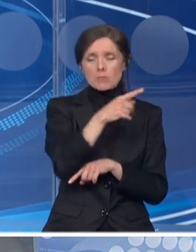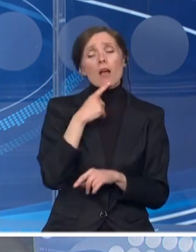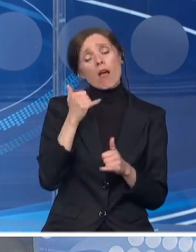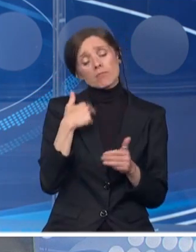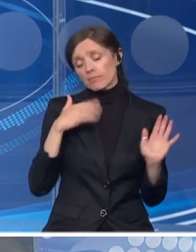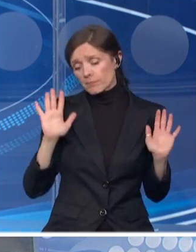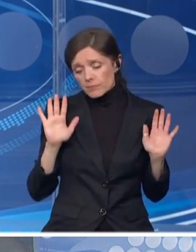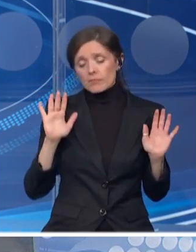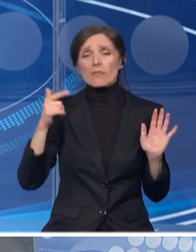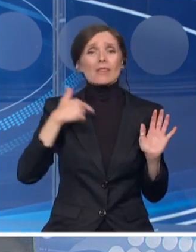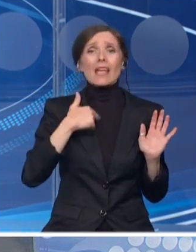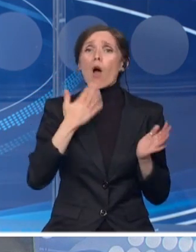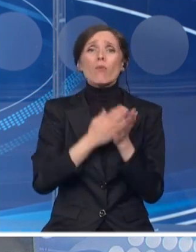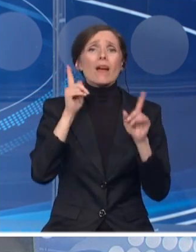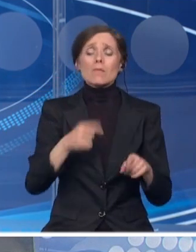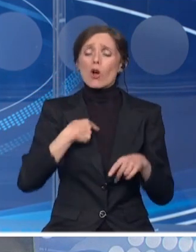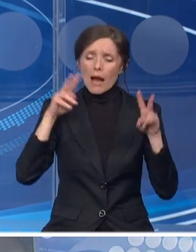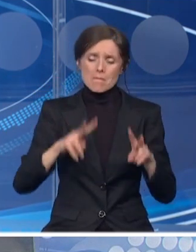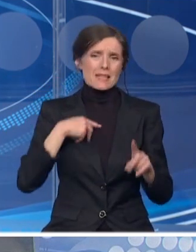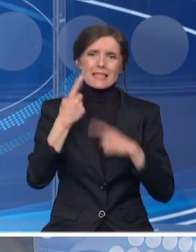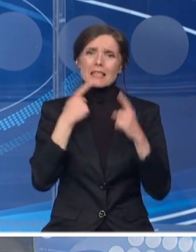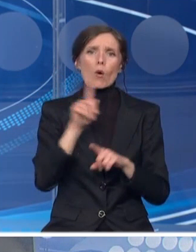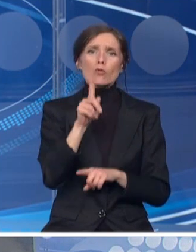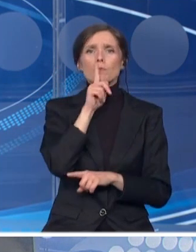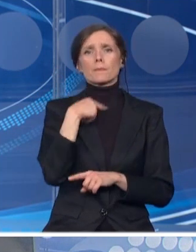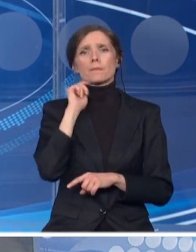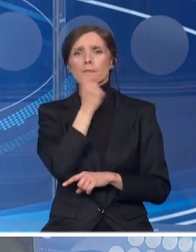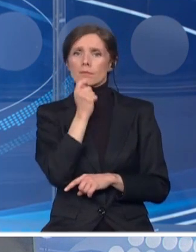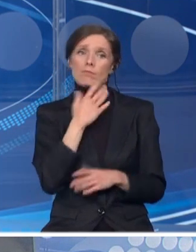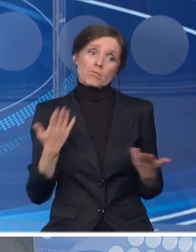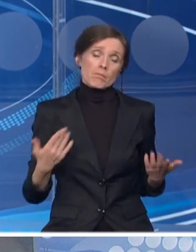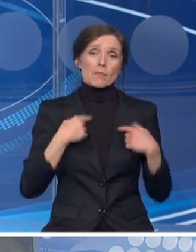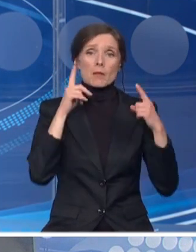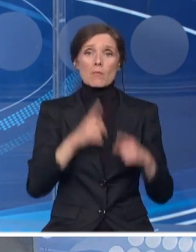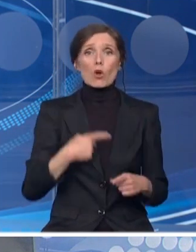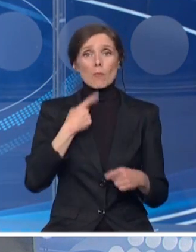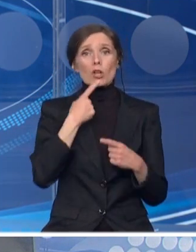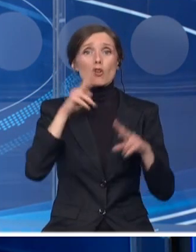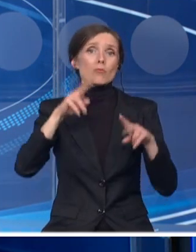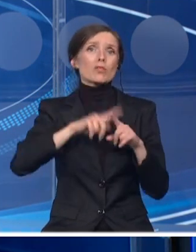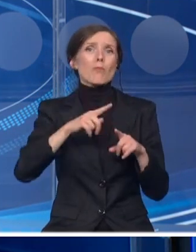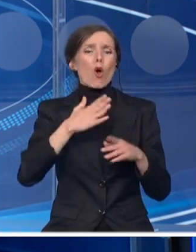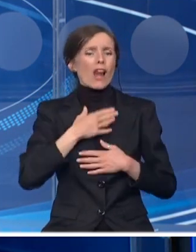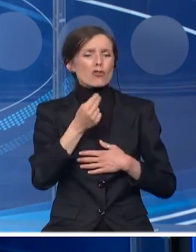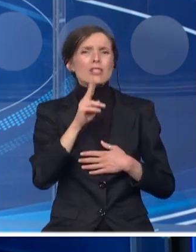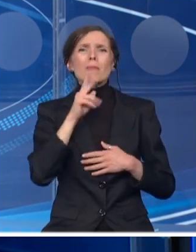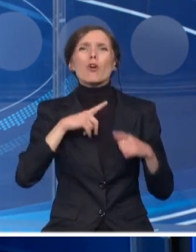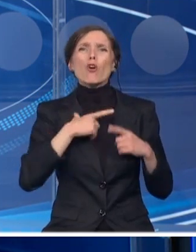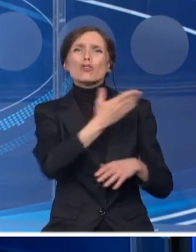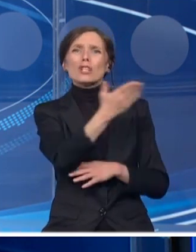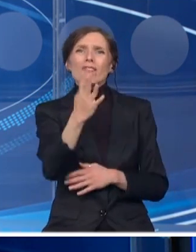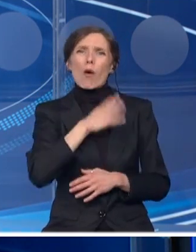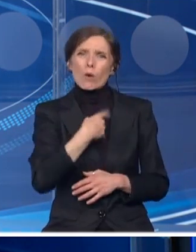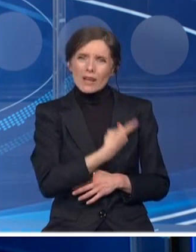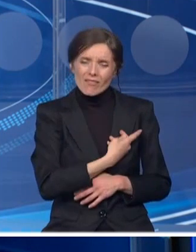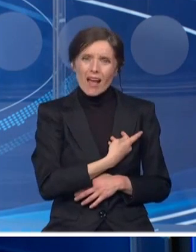što je istina. Ne da prećutkujem i da guram nešto u stranu. Mi to dugujemo i našim sunarodnicima u Hrvatskoj, koji žive u takvim uslovima, ali